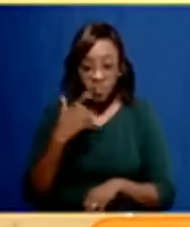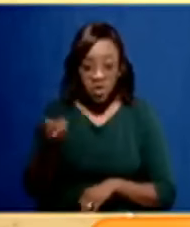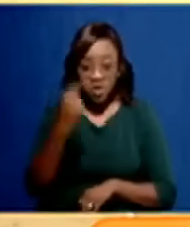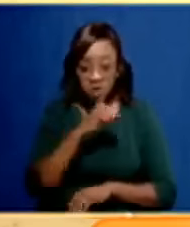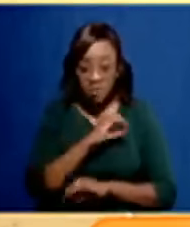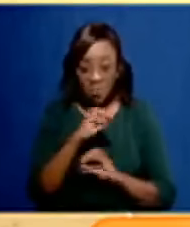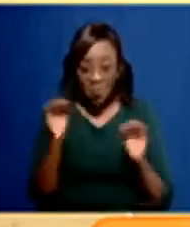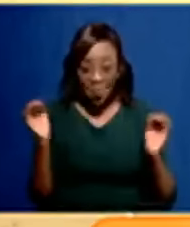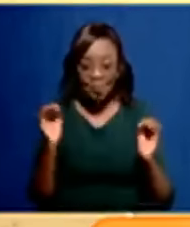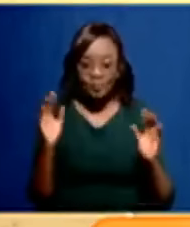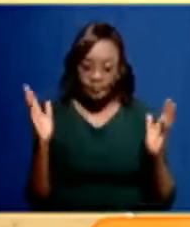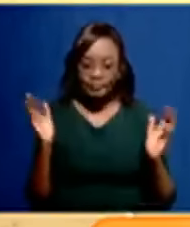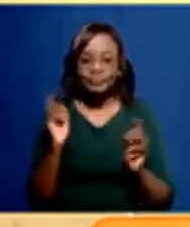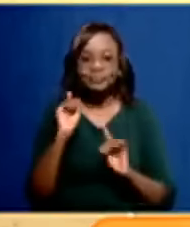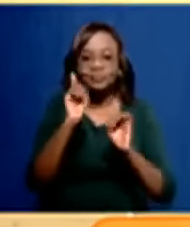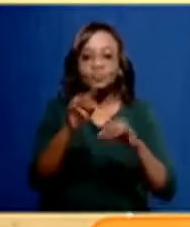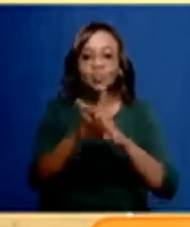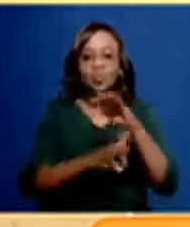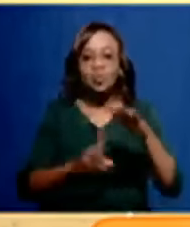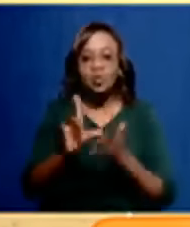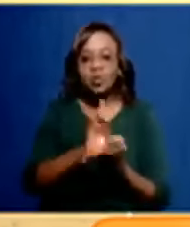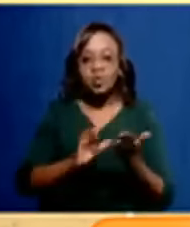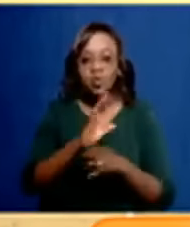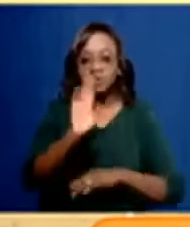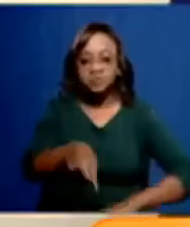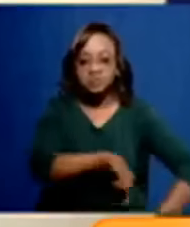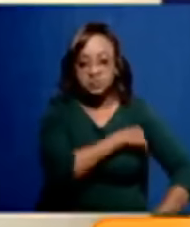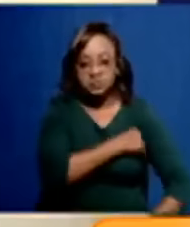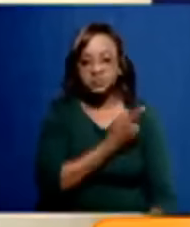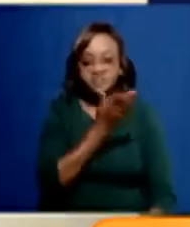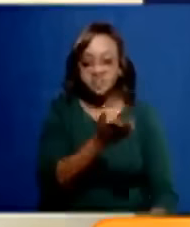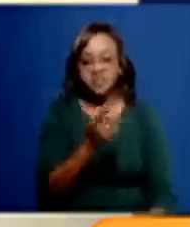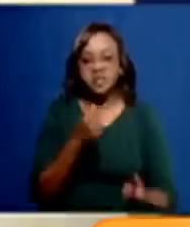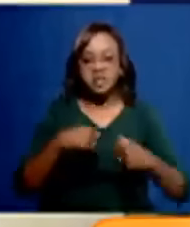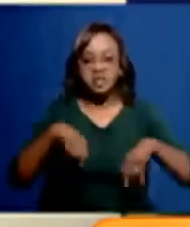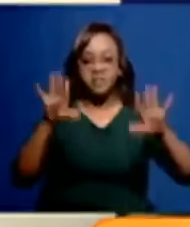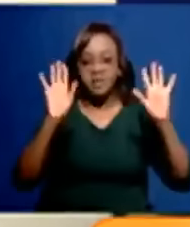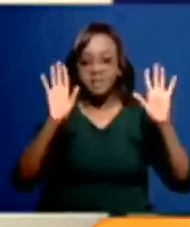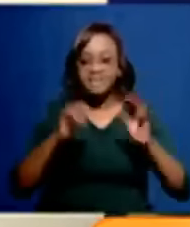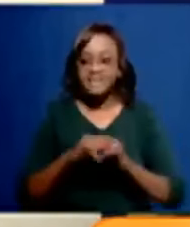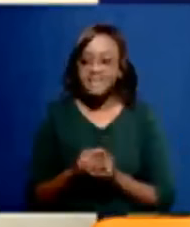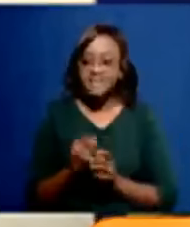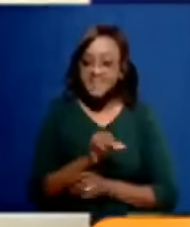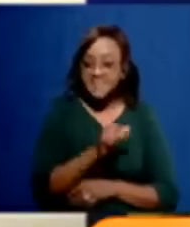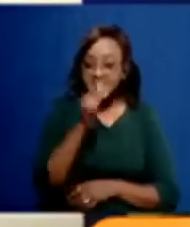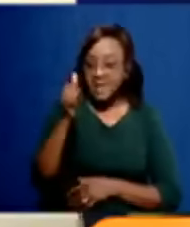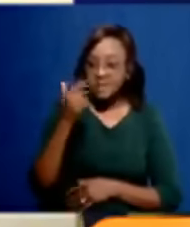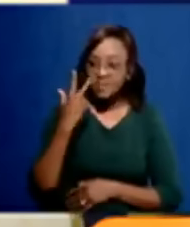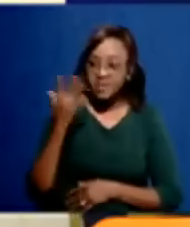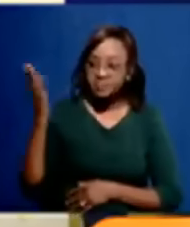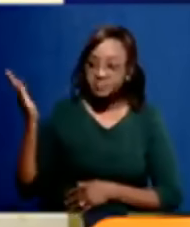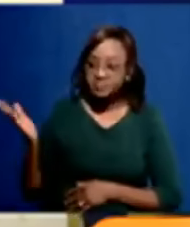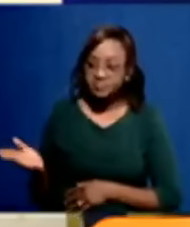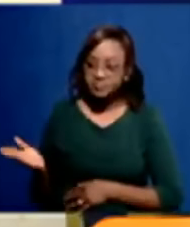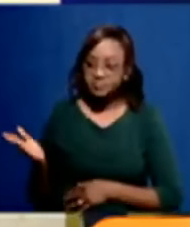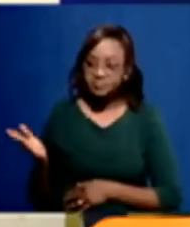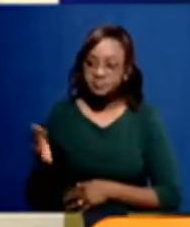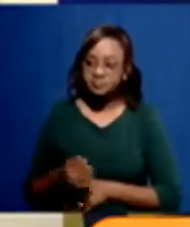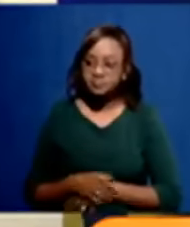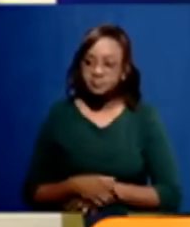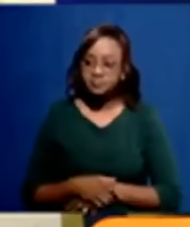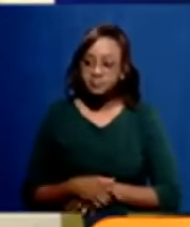then go to the local chiefs, surrender yourself there. Aidha, Eric Ocheng na Mike Angel walikamatwa na